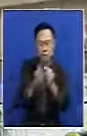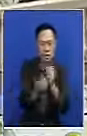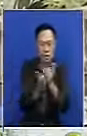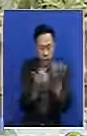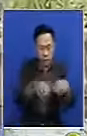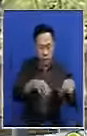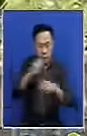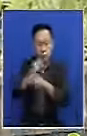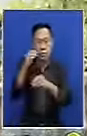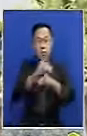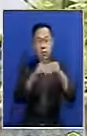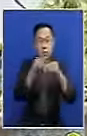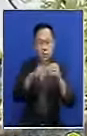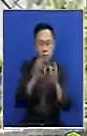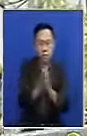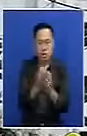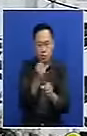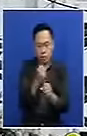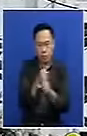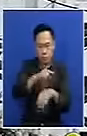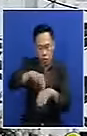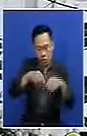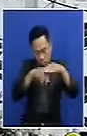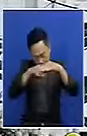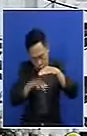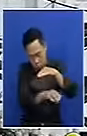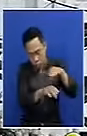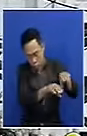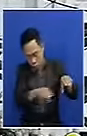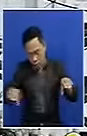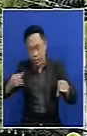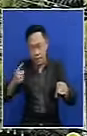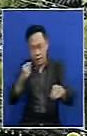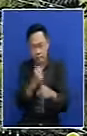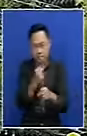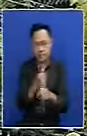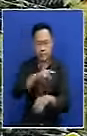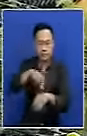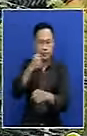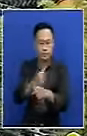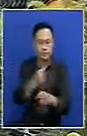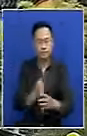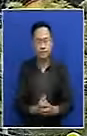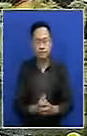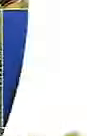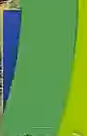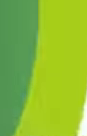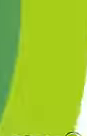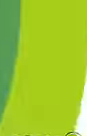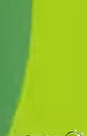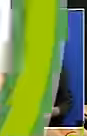างเพราะว่าต้องมีการปิดเลนการจราจรบางส่วนเพื่อนำเอาสายไฟเหล่านี้ลงดินครับ